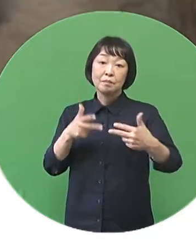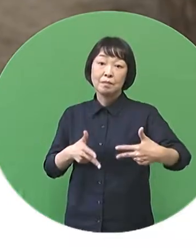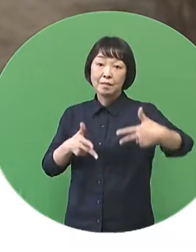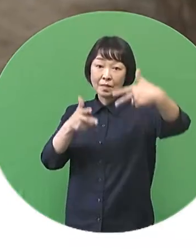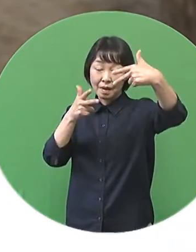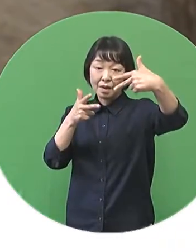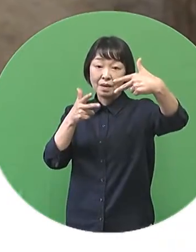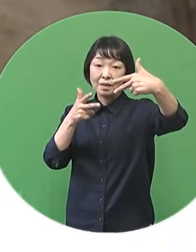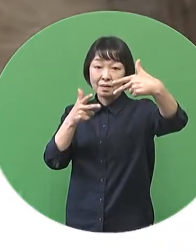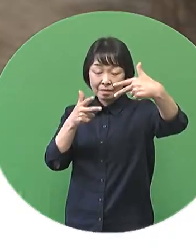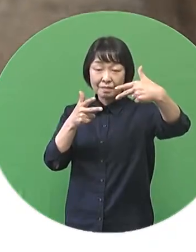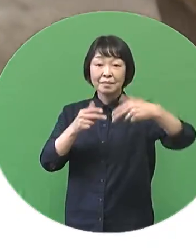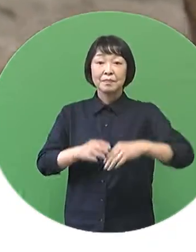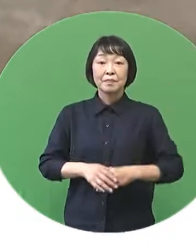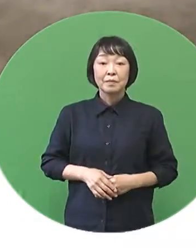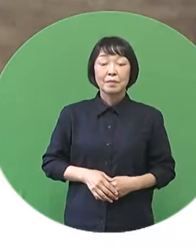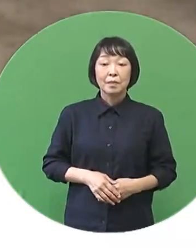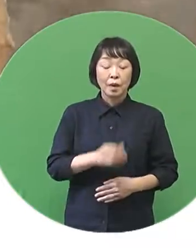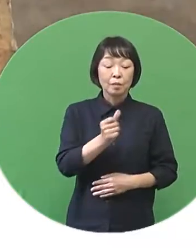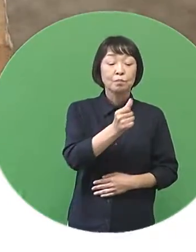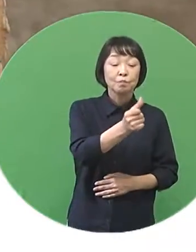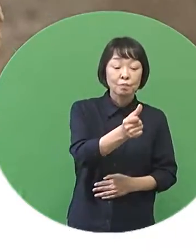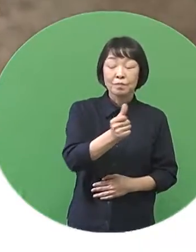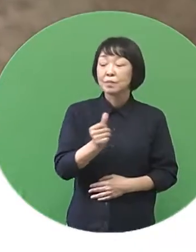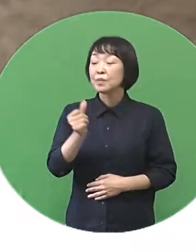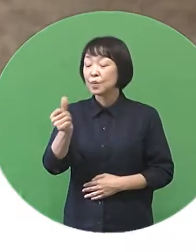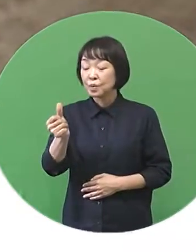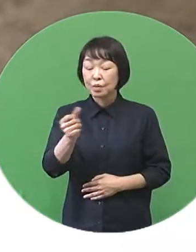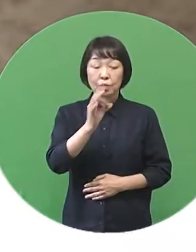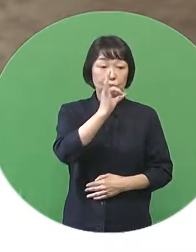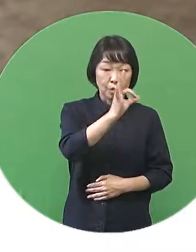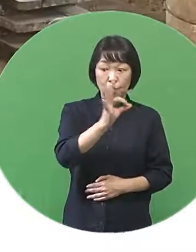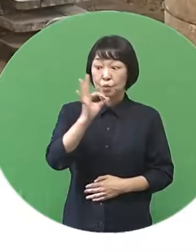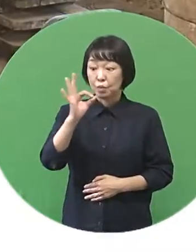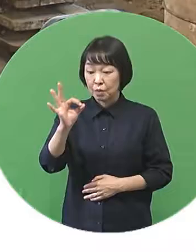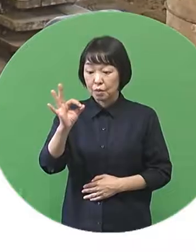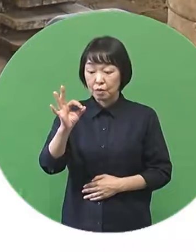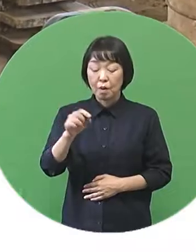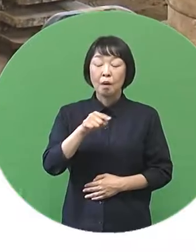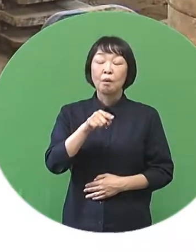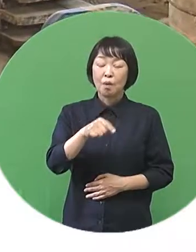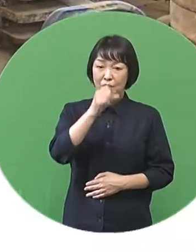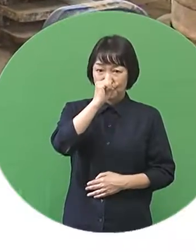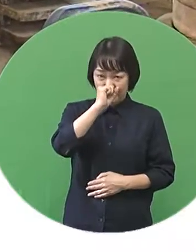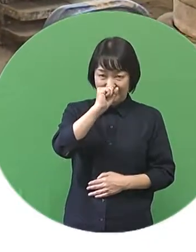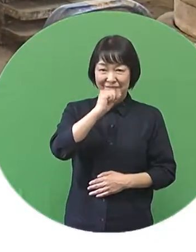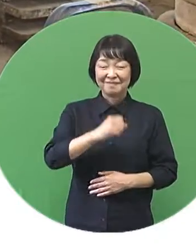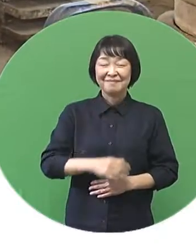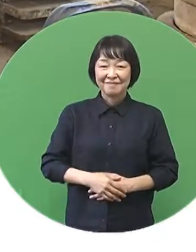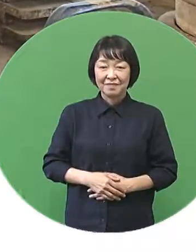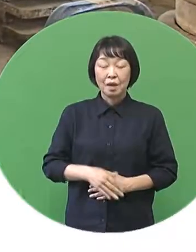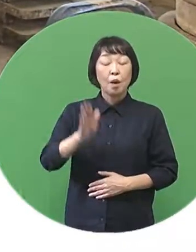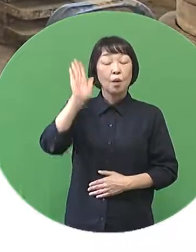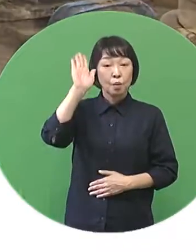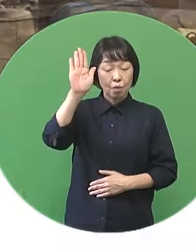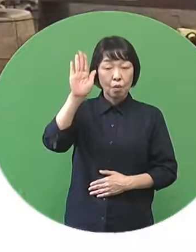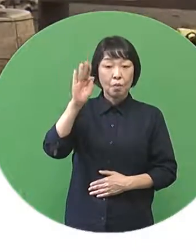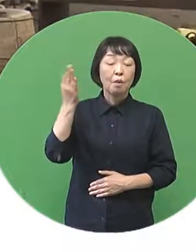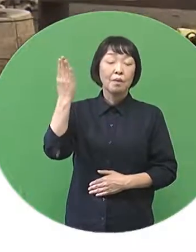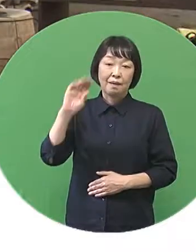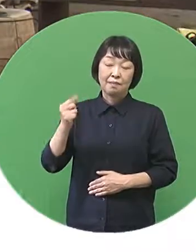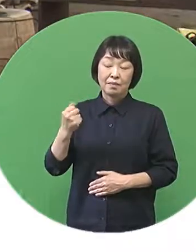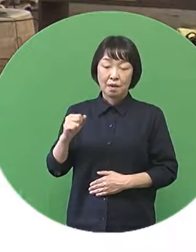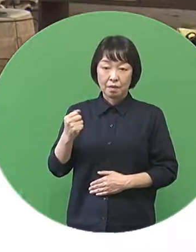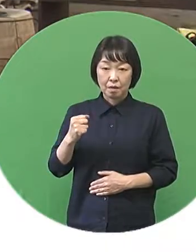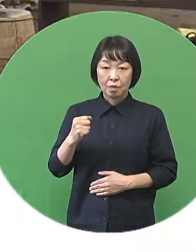ンラインでの開催になりましたが、周遊型は直接直での感動というものを伝えられますので、これからも